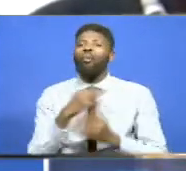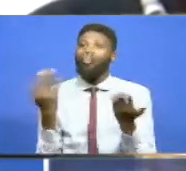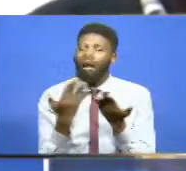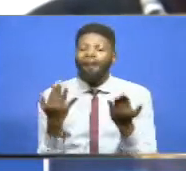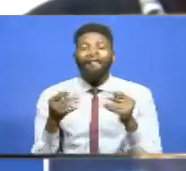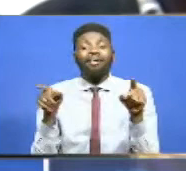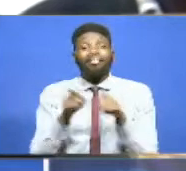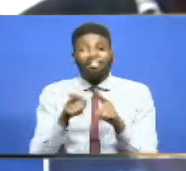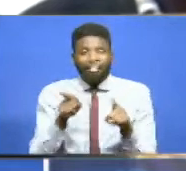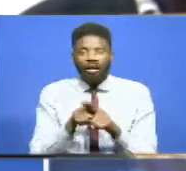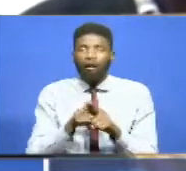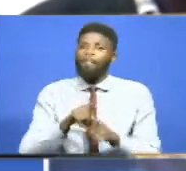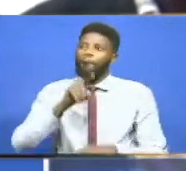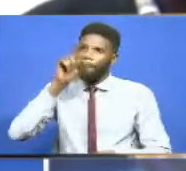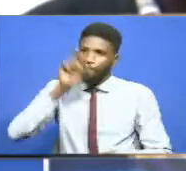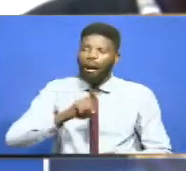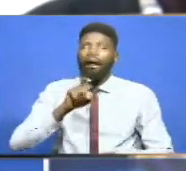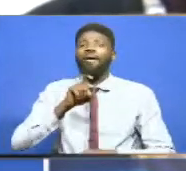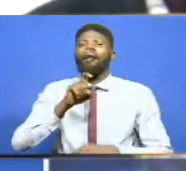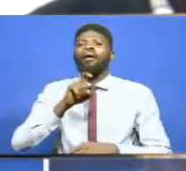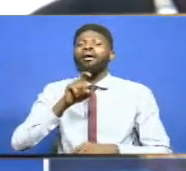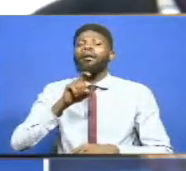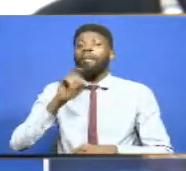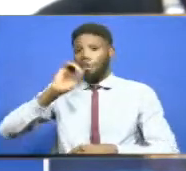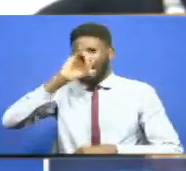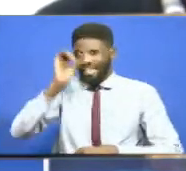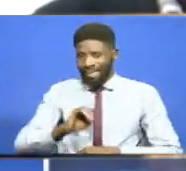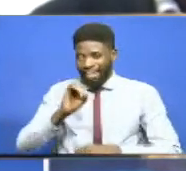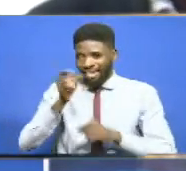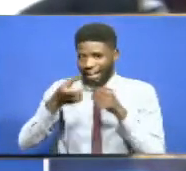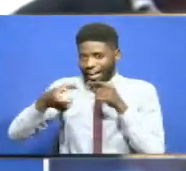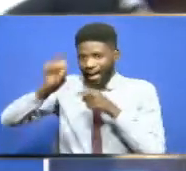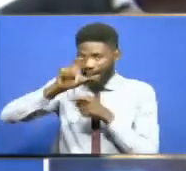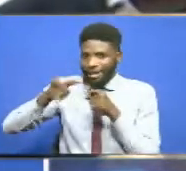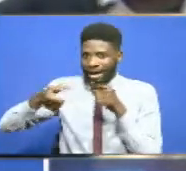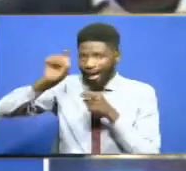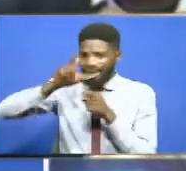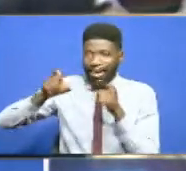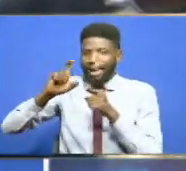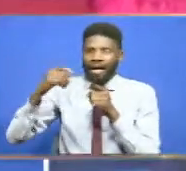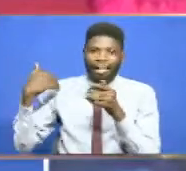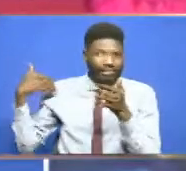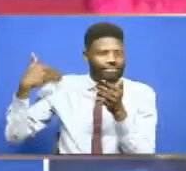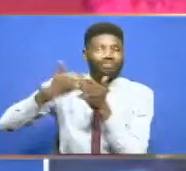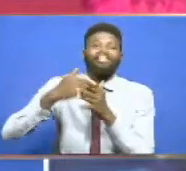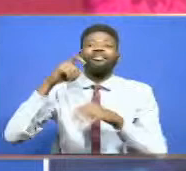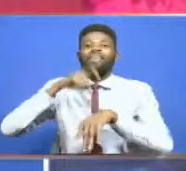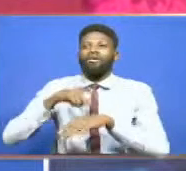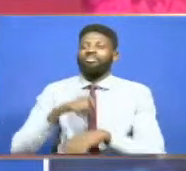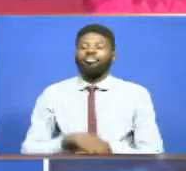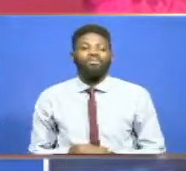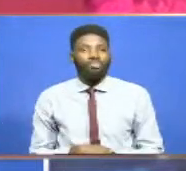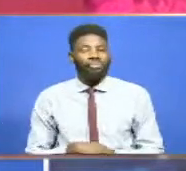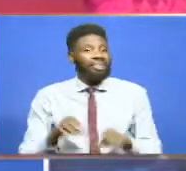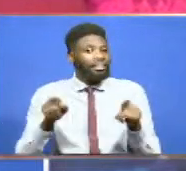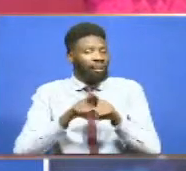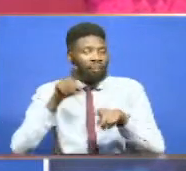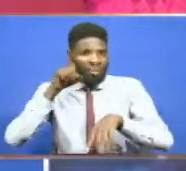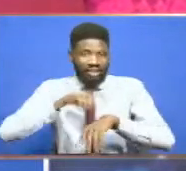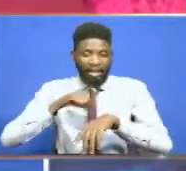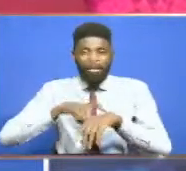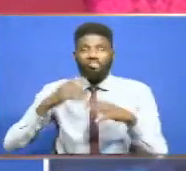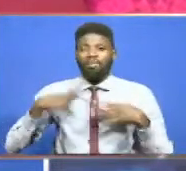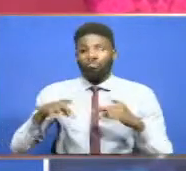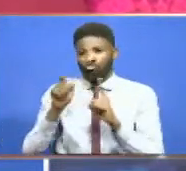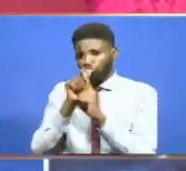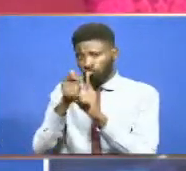na pia ile accruals ambao imekuwa naye kwa hii muda mrefu. Haya yanajiri huku wakulima wa ngano kutoka